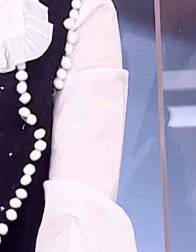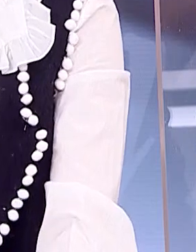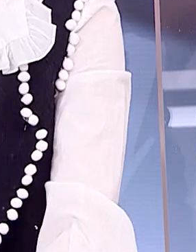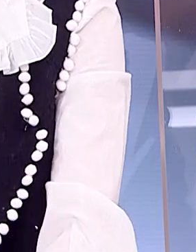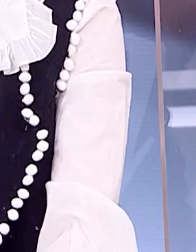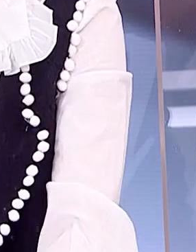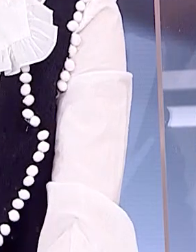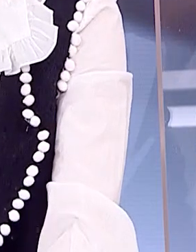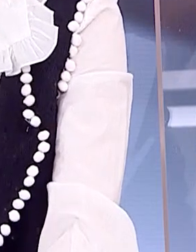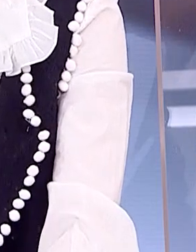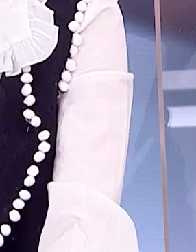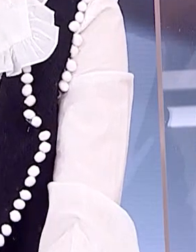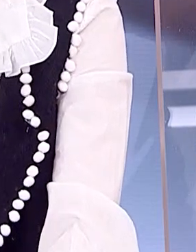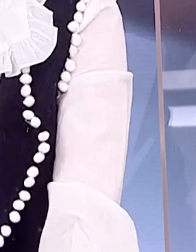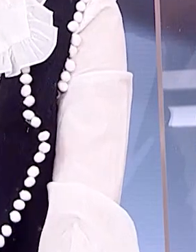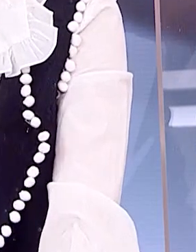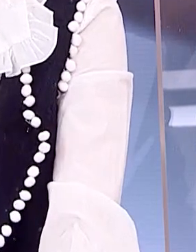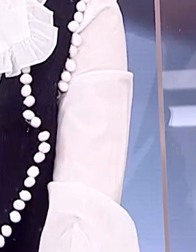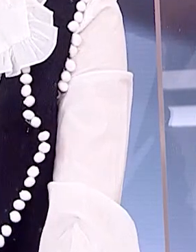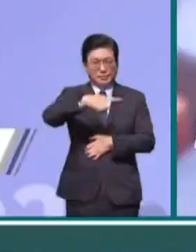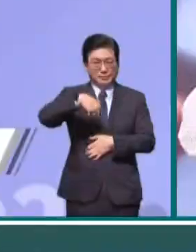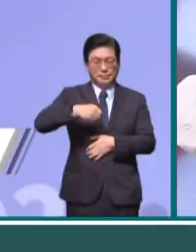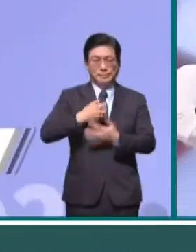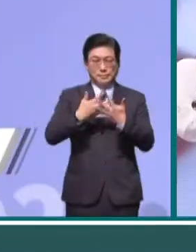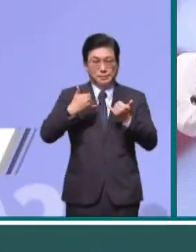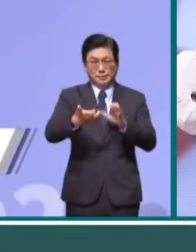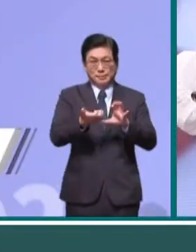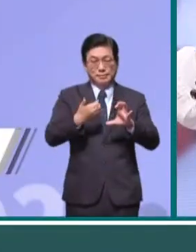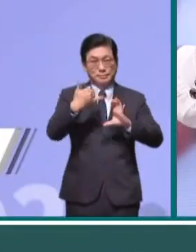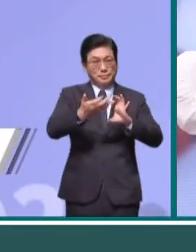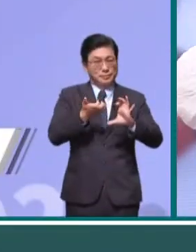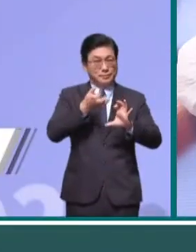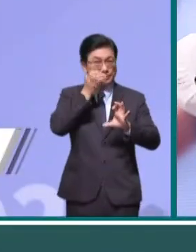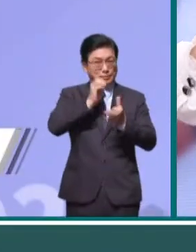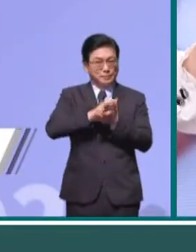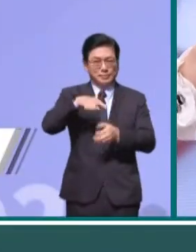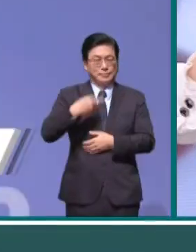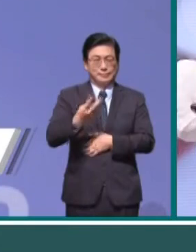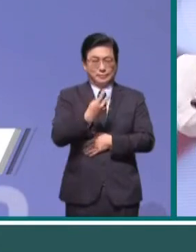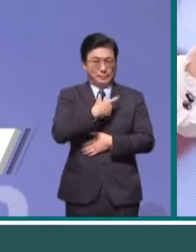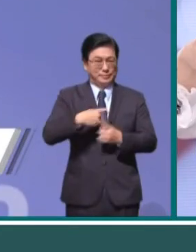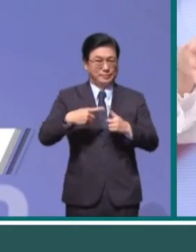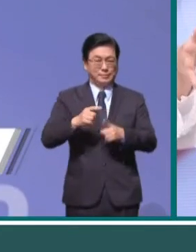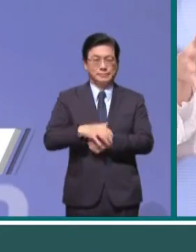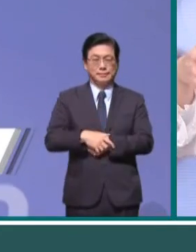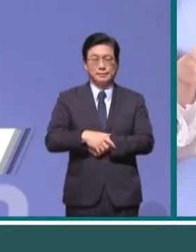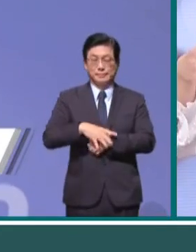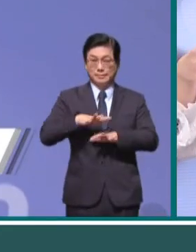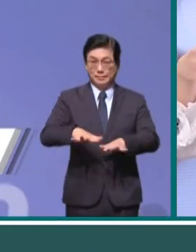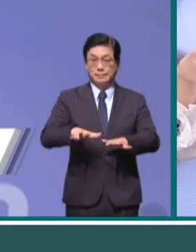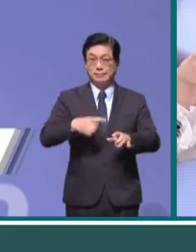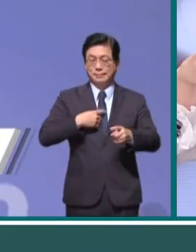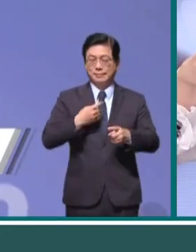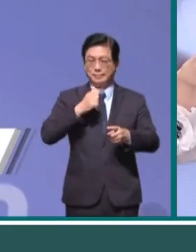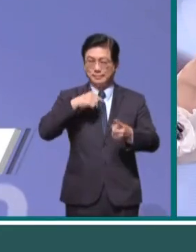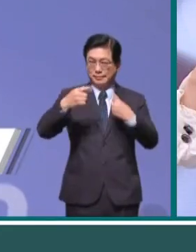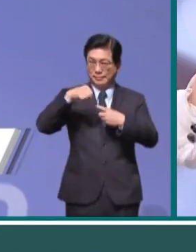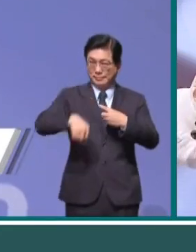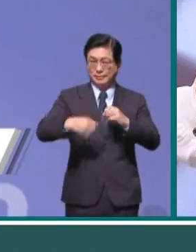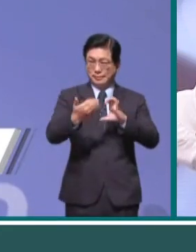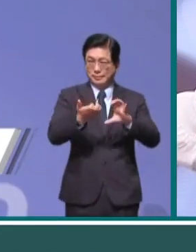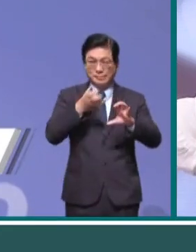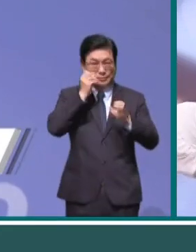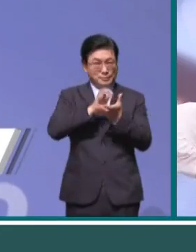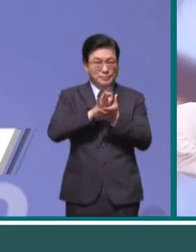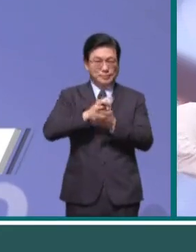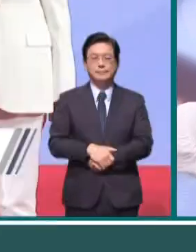面，他结论其实是把自己缩到最小，台湾所有的人民其实才是那个真正的主角，所